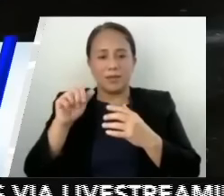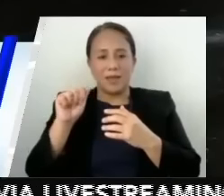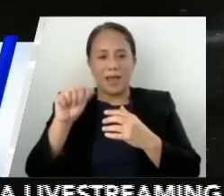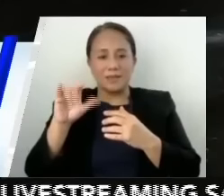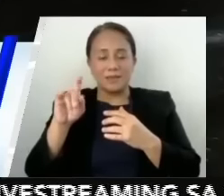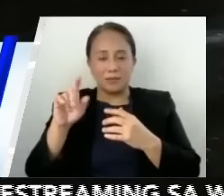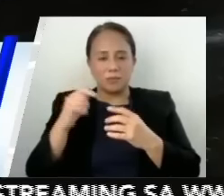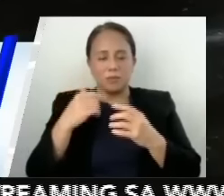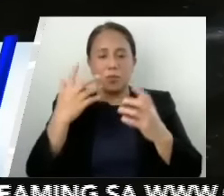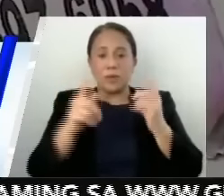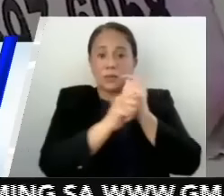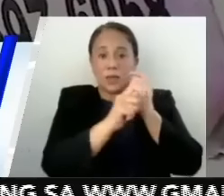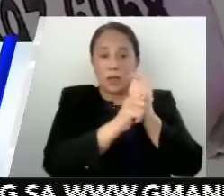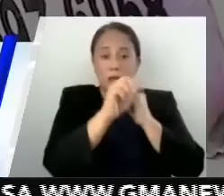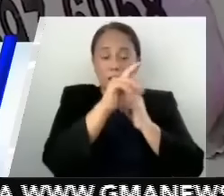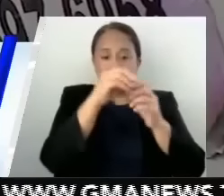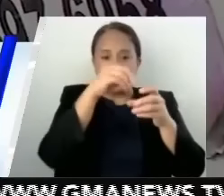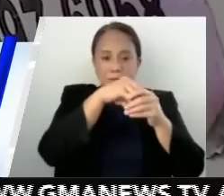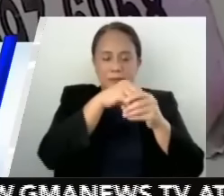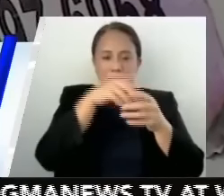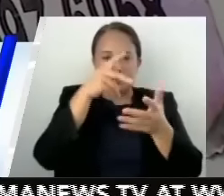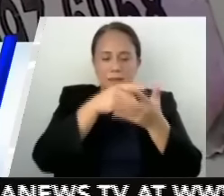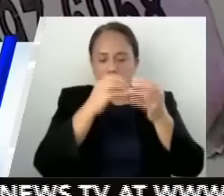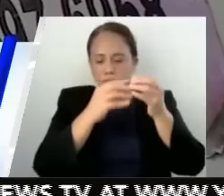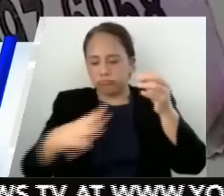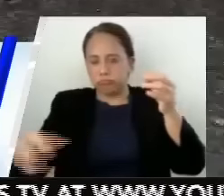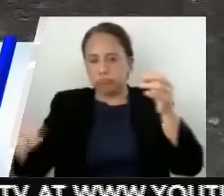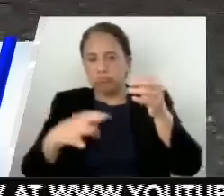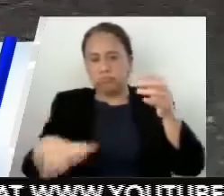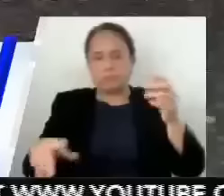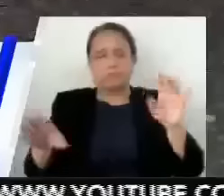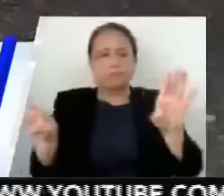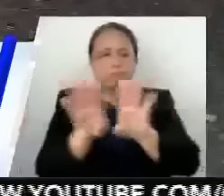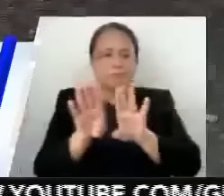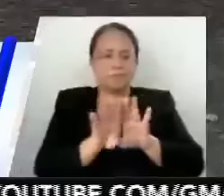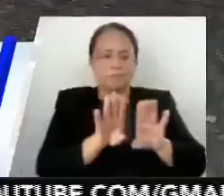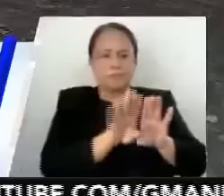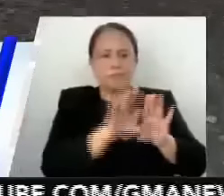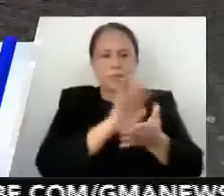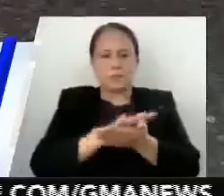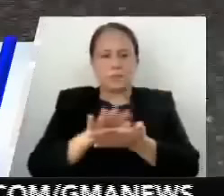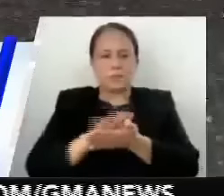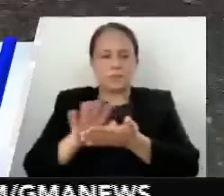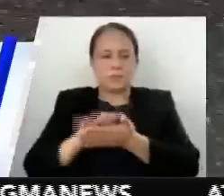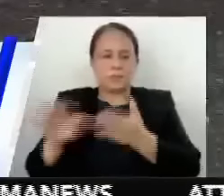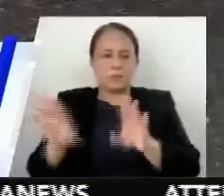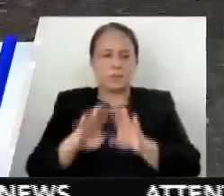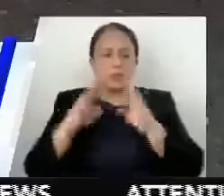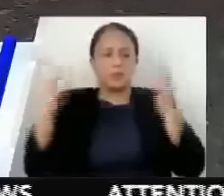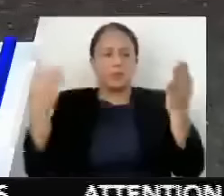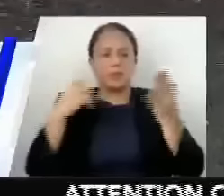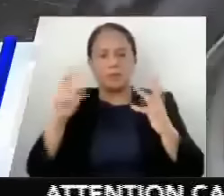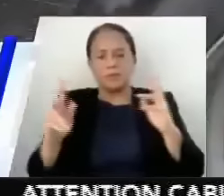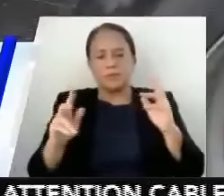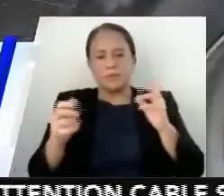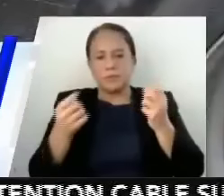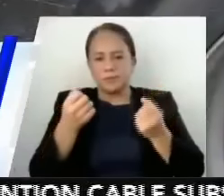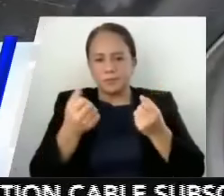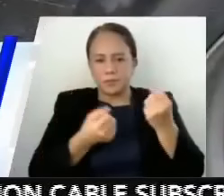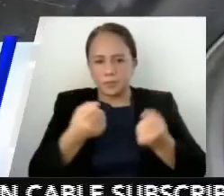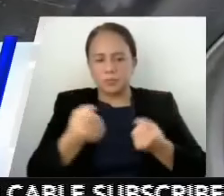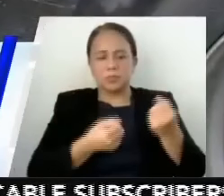tanker na sumadsad doon. Isinira ang bahagi ng kalsada para linisin bago muling binuksan sa trapiko. Batay sa paunang imbestigasyon